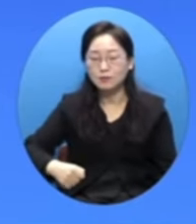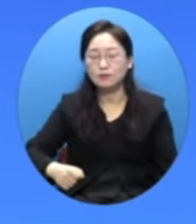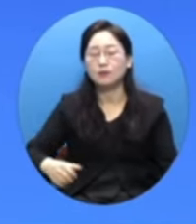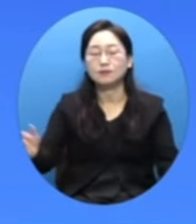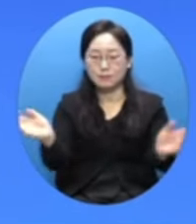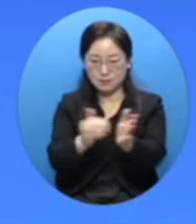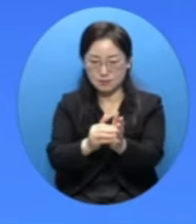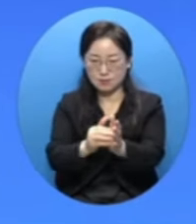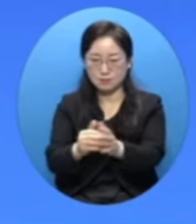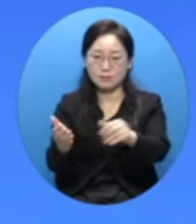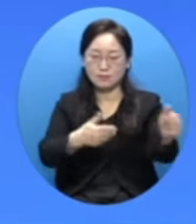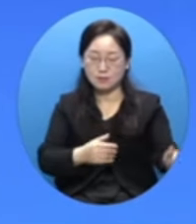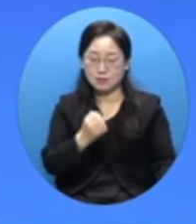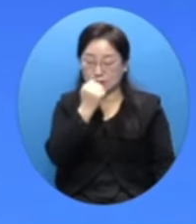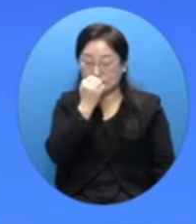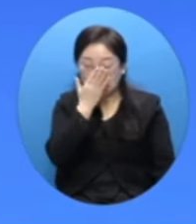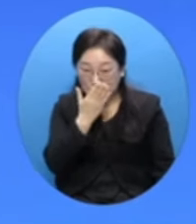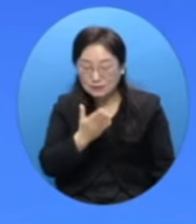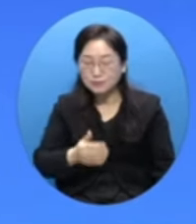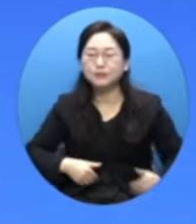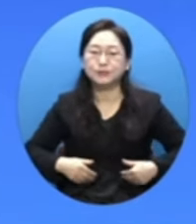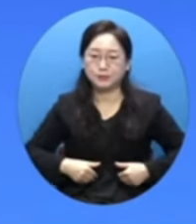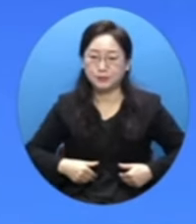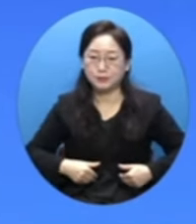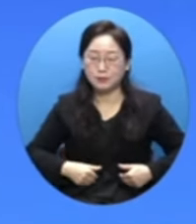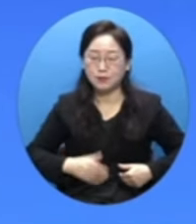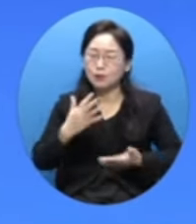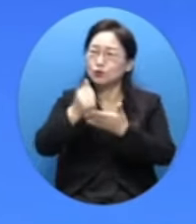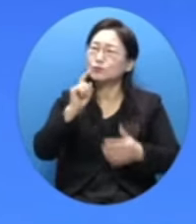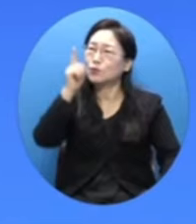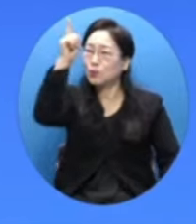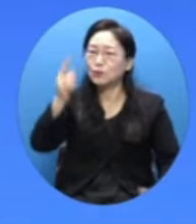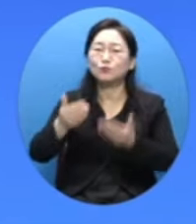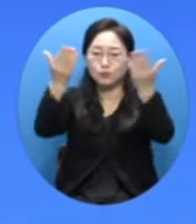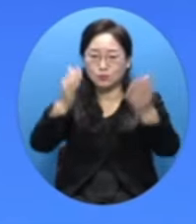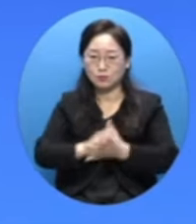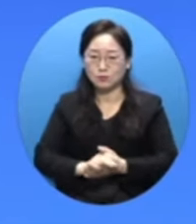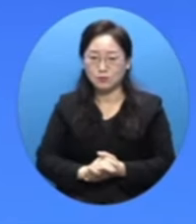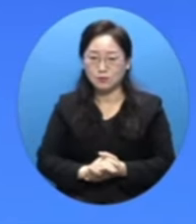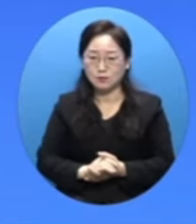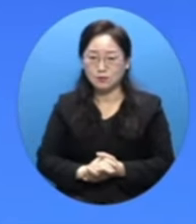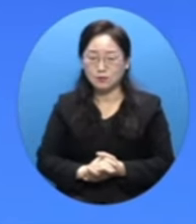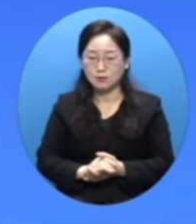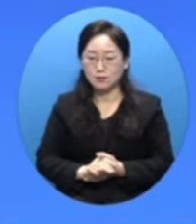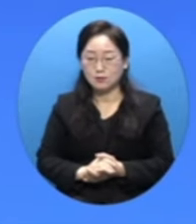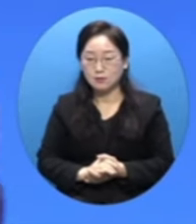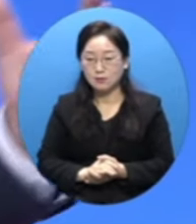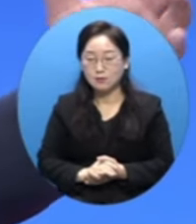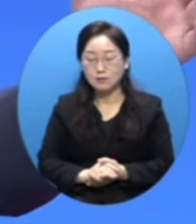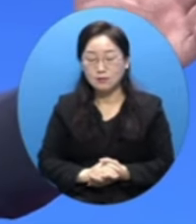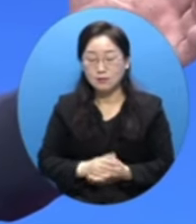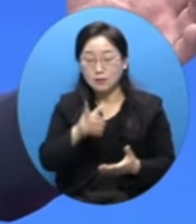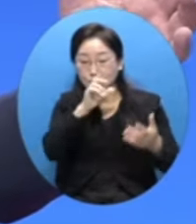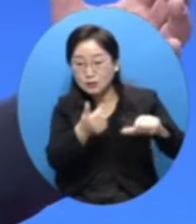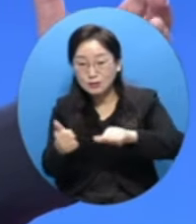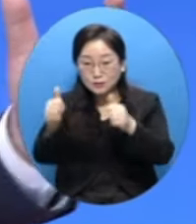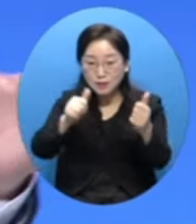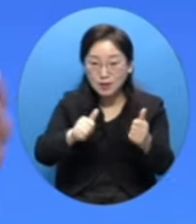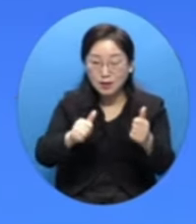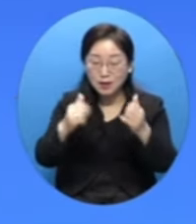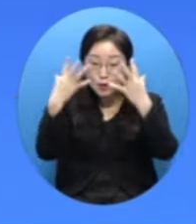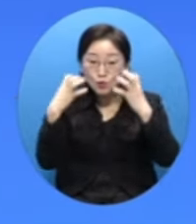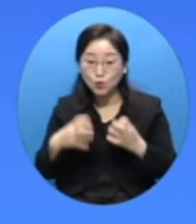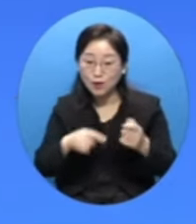것입니다. 깨어지고 낮아져야 되는 것입니다. 그리고 주님을 높여야 되는 것입니다. 침례 요한이 사람들에게 인기로 서 사람이